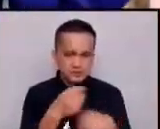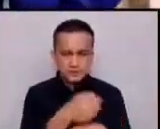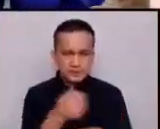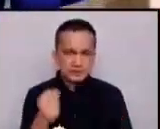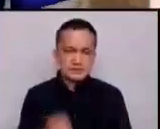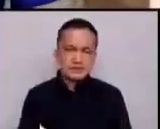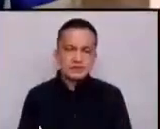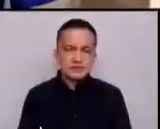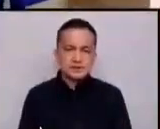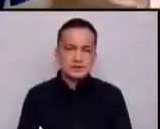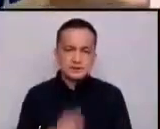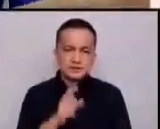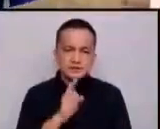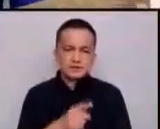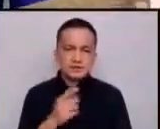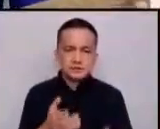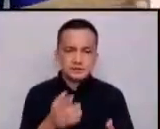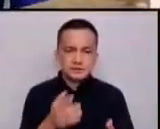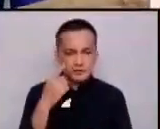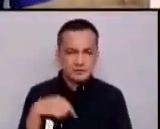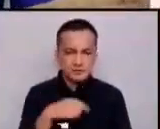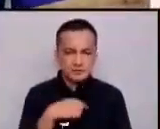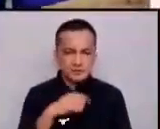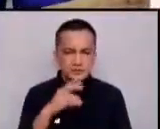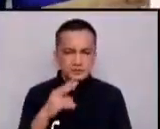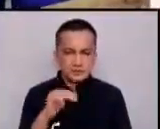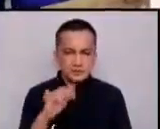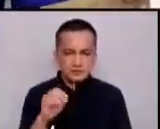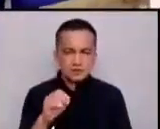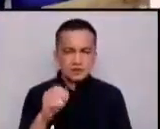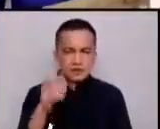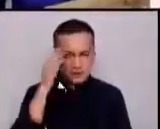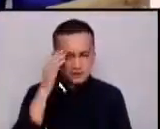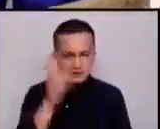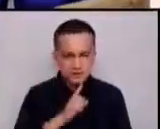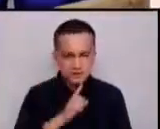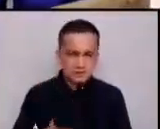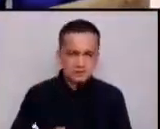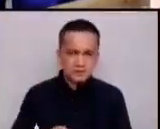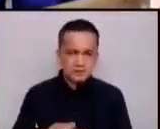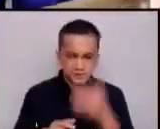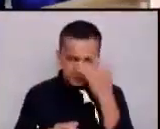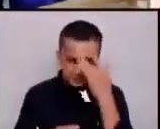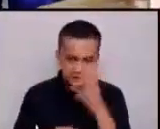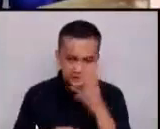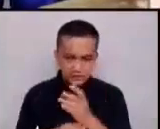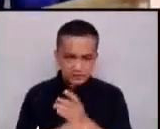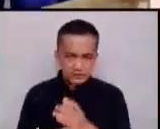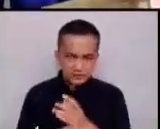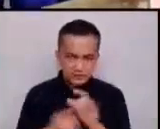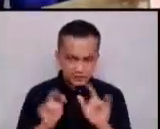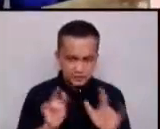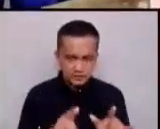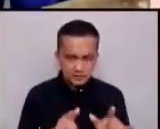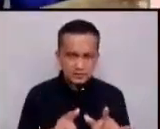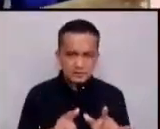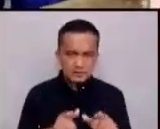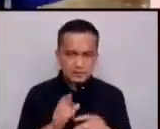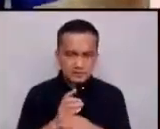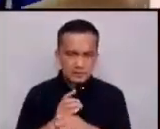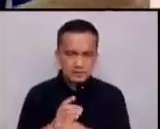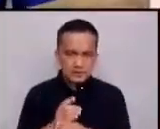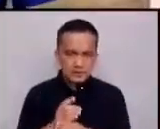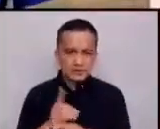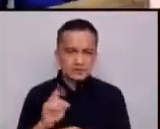para saan si Chico. Siguro alam ng Panginoon na magaling kami mag-alaga sa love, sa caring ng aso. Kaya siguro